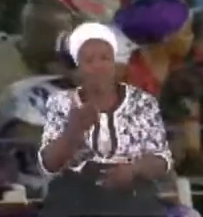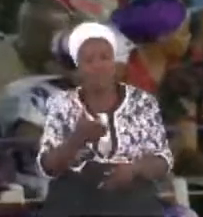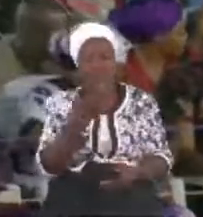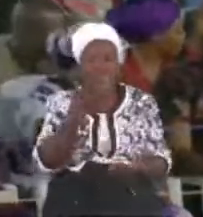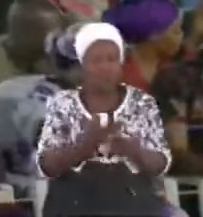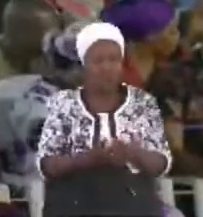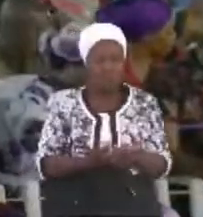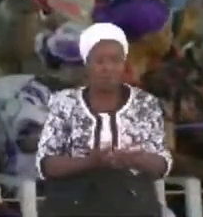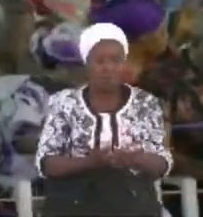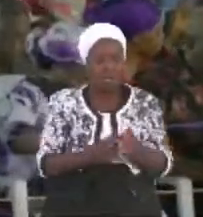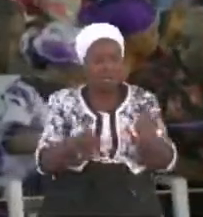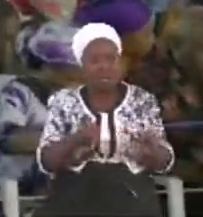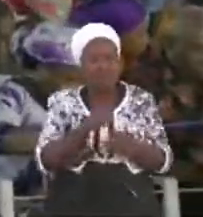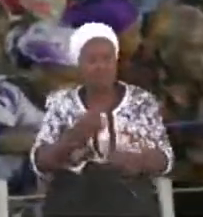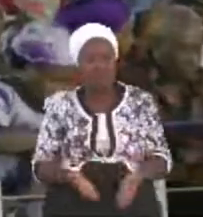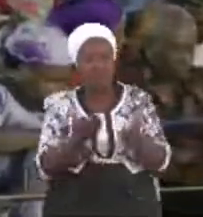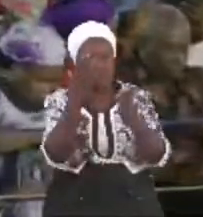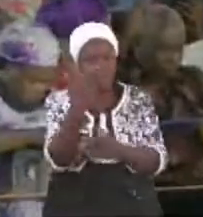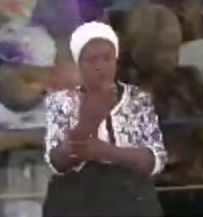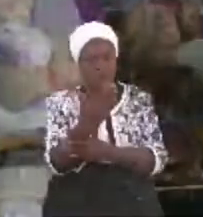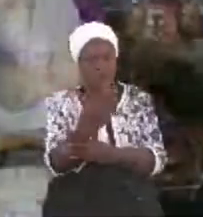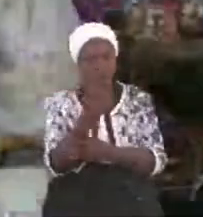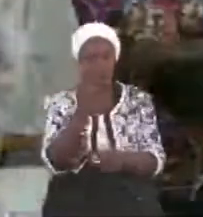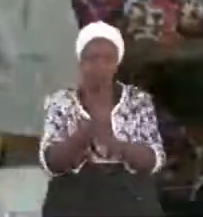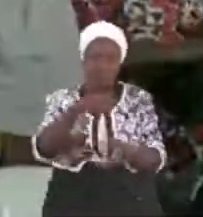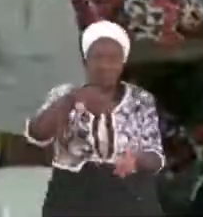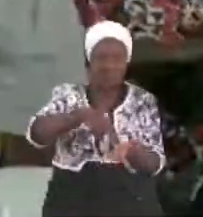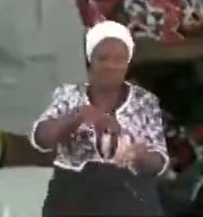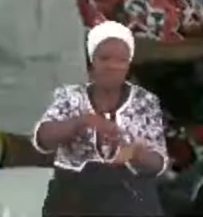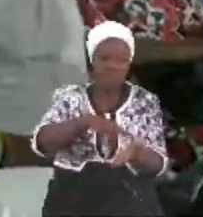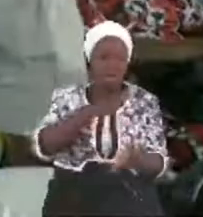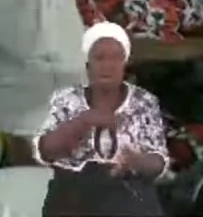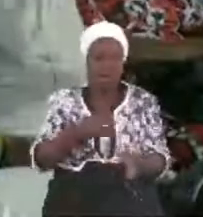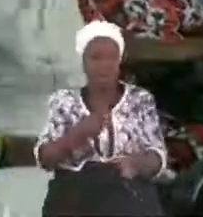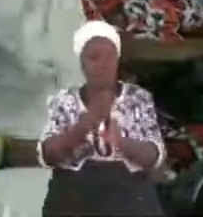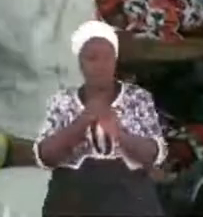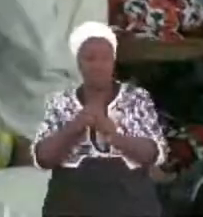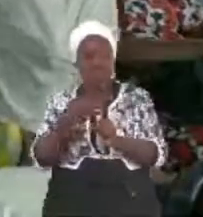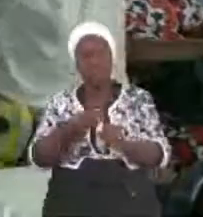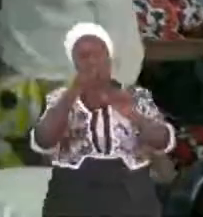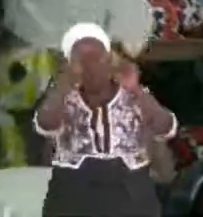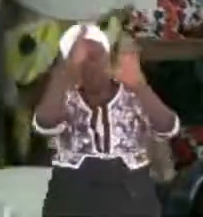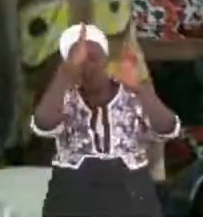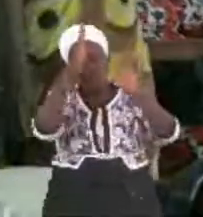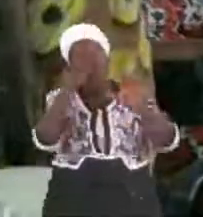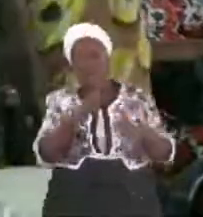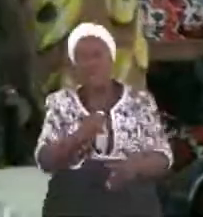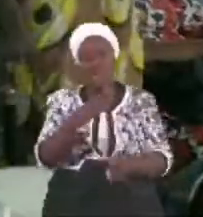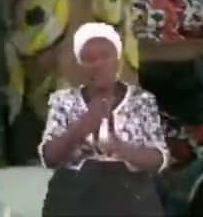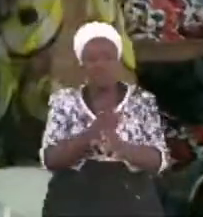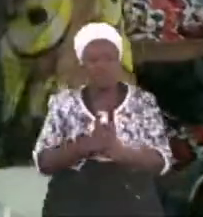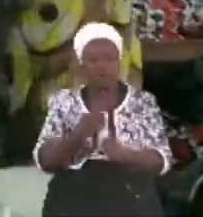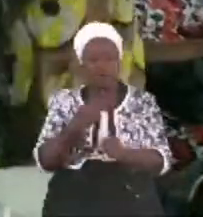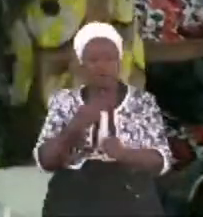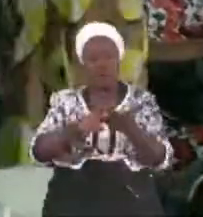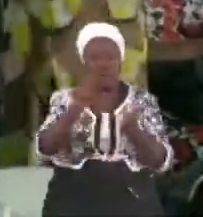et reçois le pardon. Reçois le pardon, la rémission. Tu es désolé pour ce que